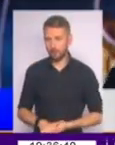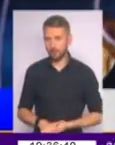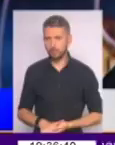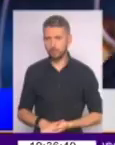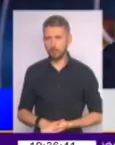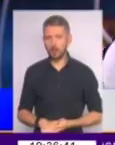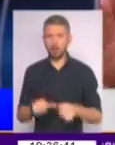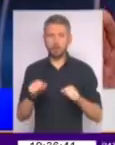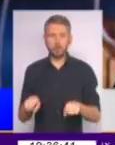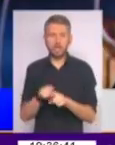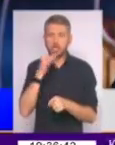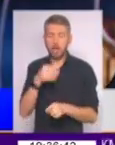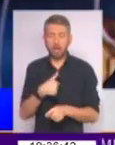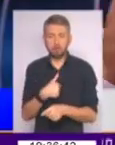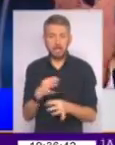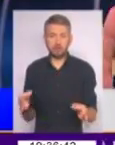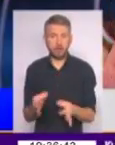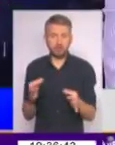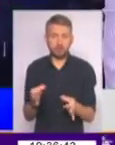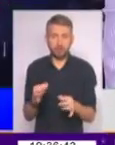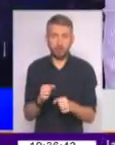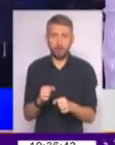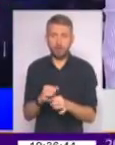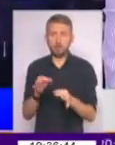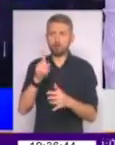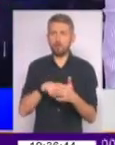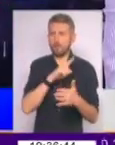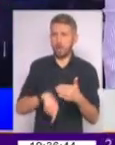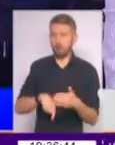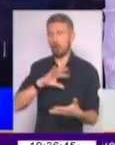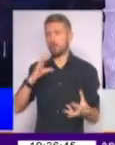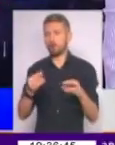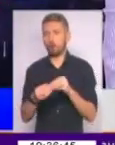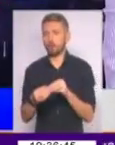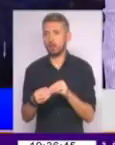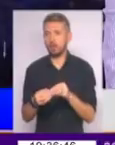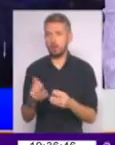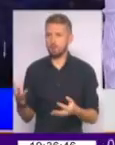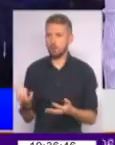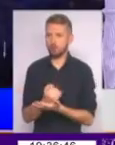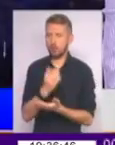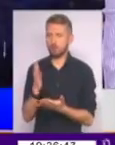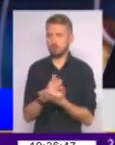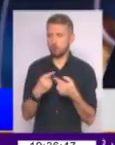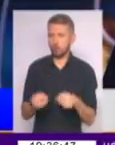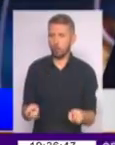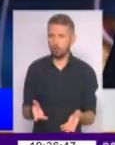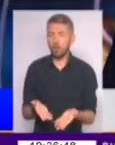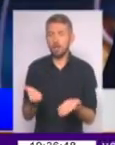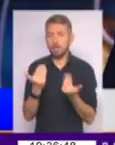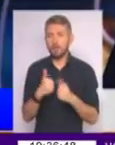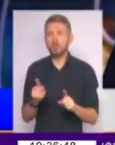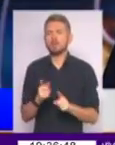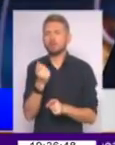Знаєте, так можна сказати, ми нічого не віримо, але в ітогі виходить по-другому. Давайте щось